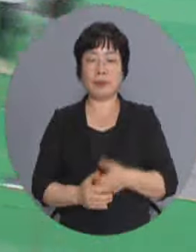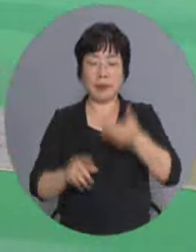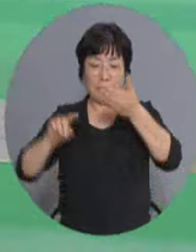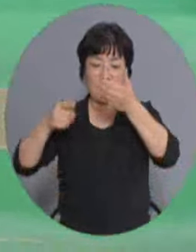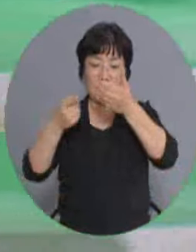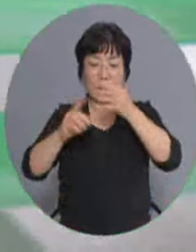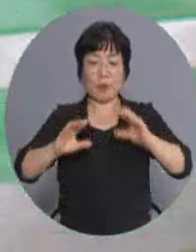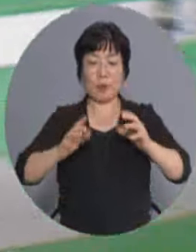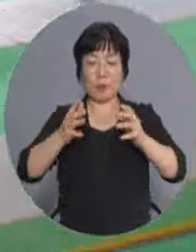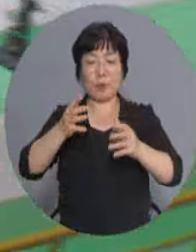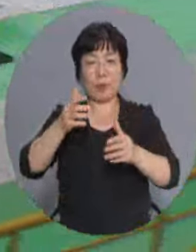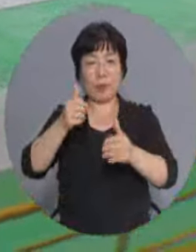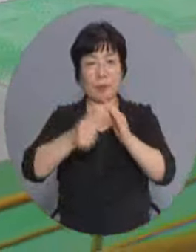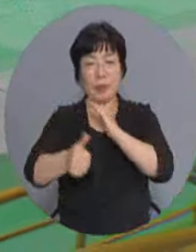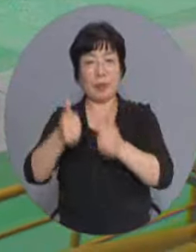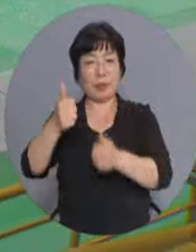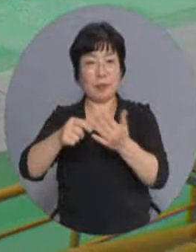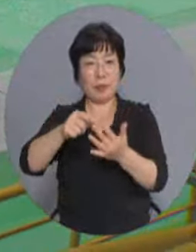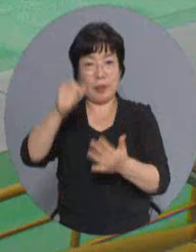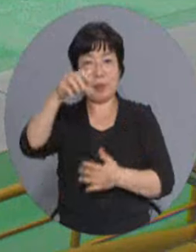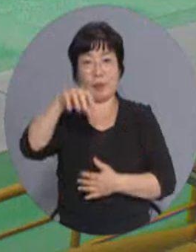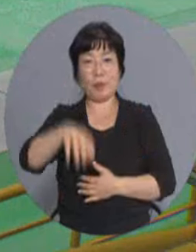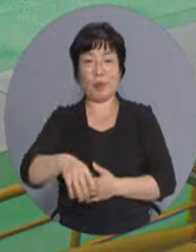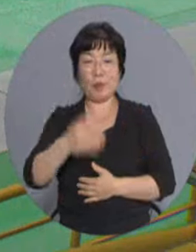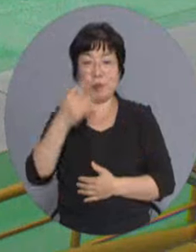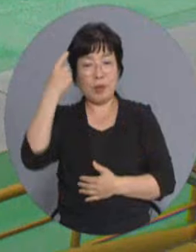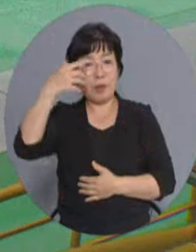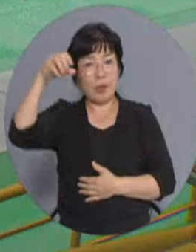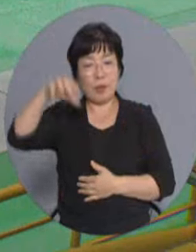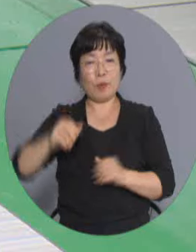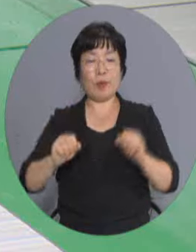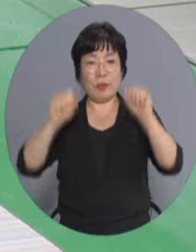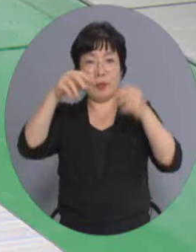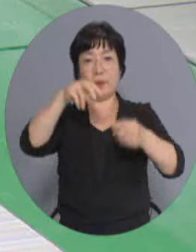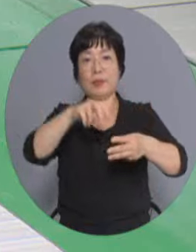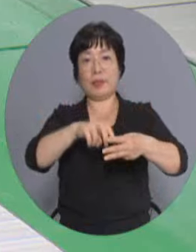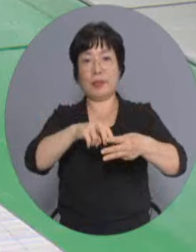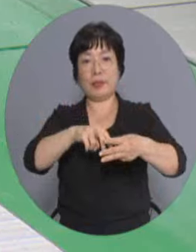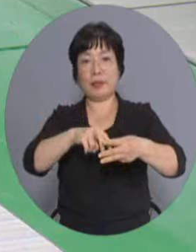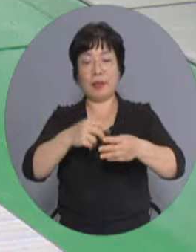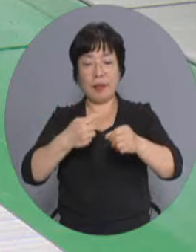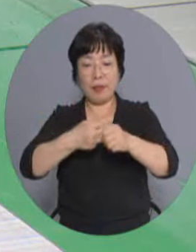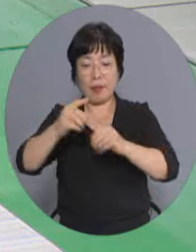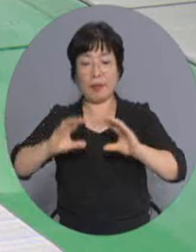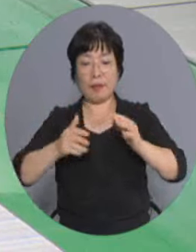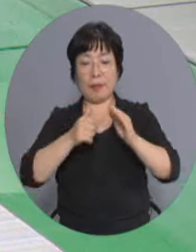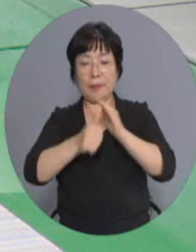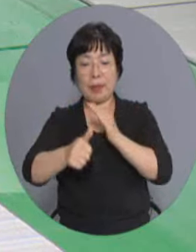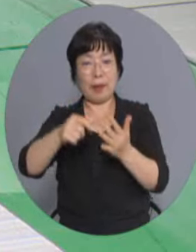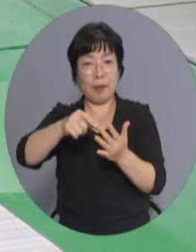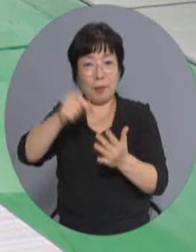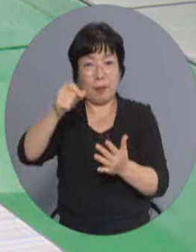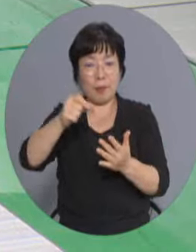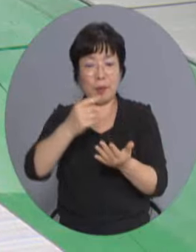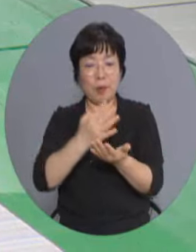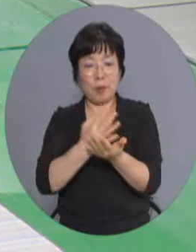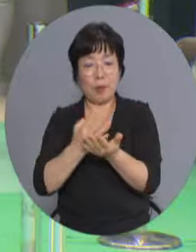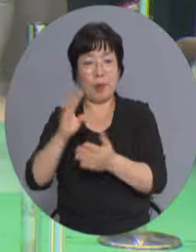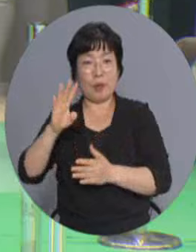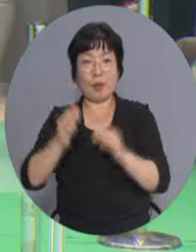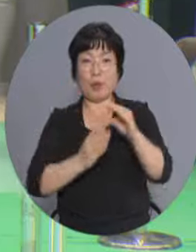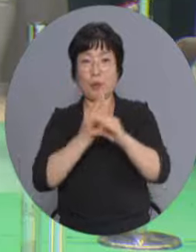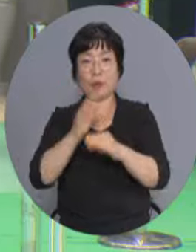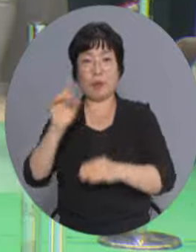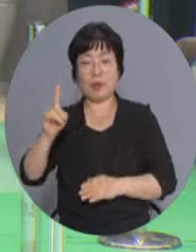펜싱 국가대표 선발전이 펼쳐지고 있는 영광스포디움 국민체육센터. 내년도 국가대표를 선발하는 4개 대회 중 하나인